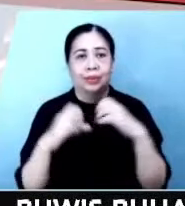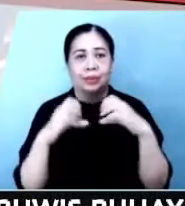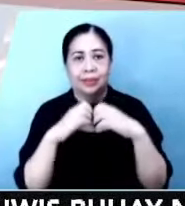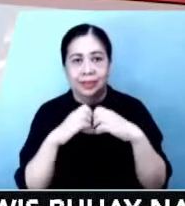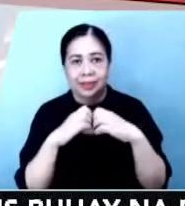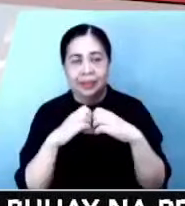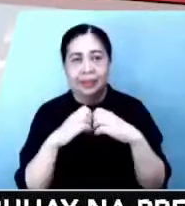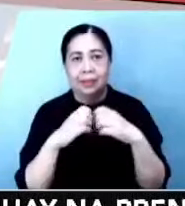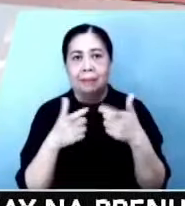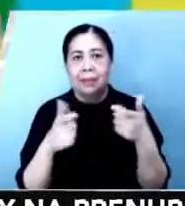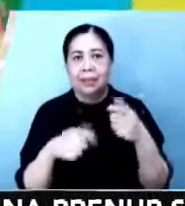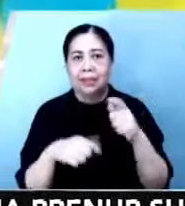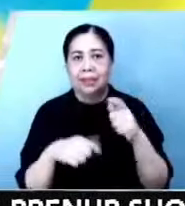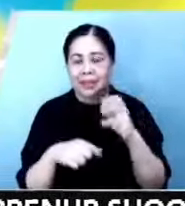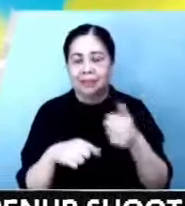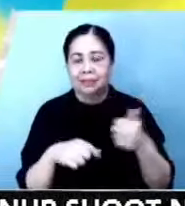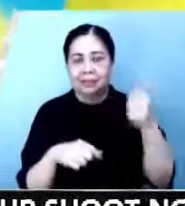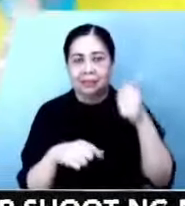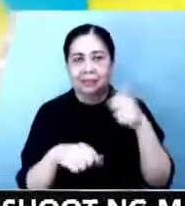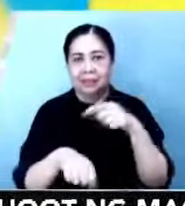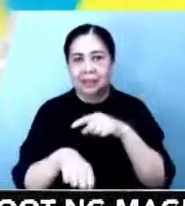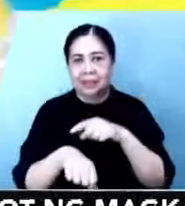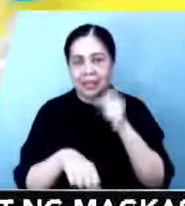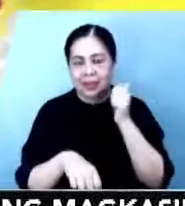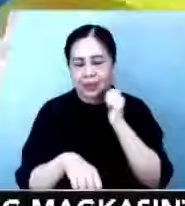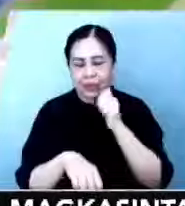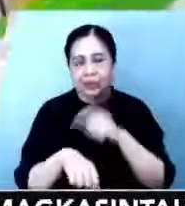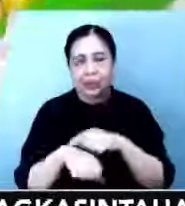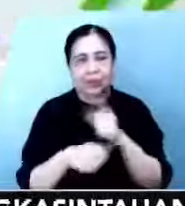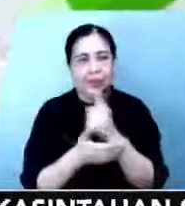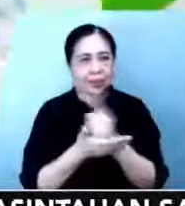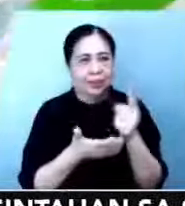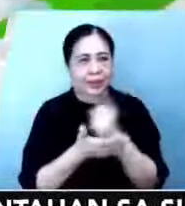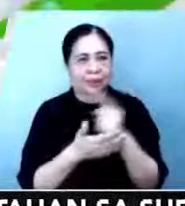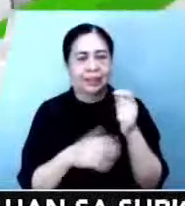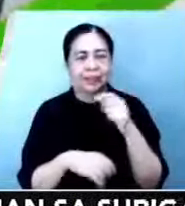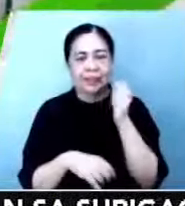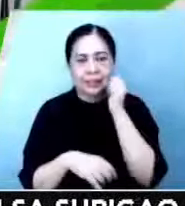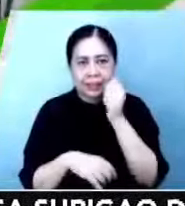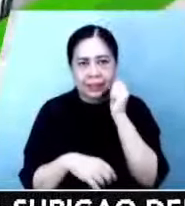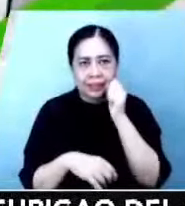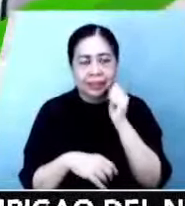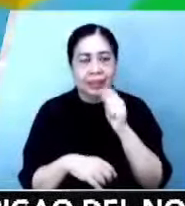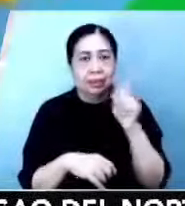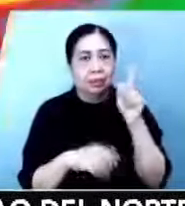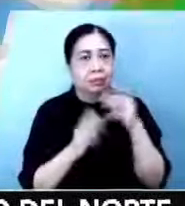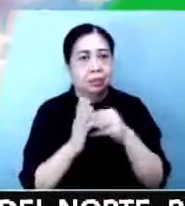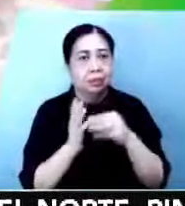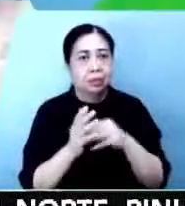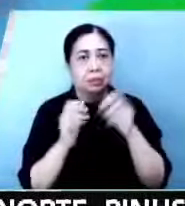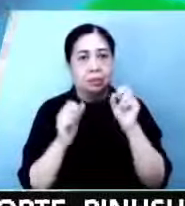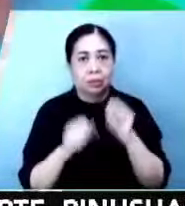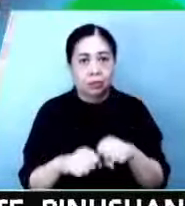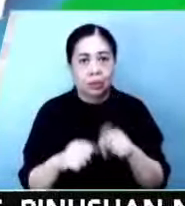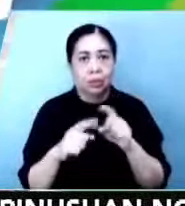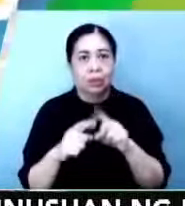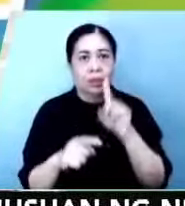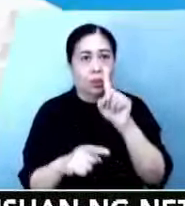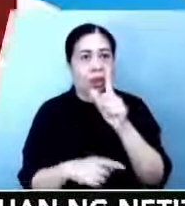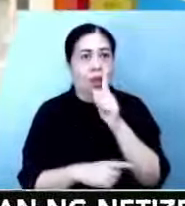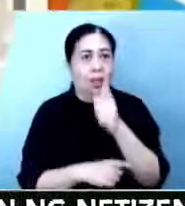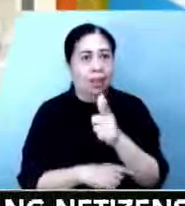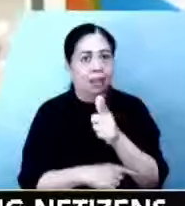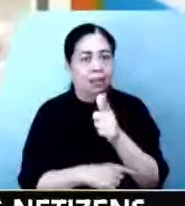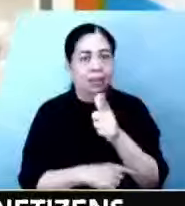Time Panalo. Bukod sa daily at weekly cash prizes, tigis 1 milyon ang pwedeng mapanalunan ng isang lucky mamimili at